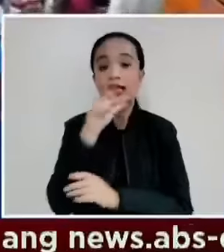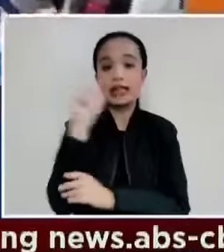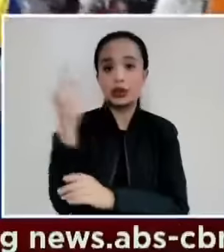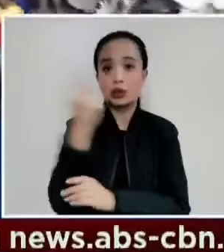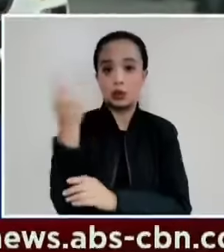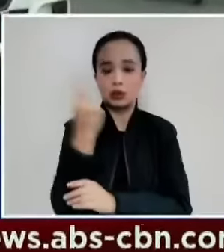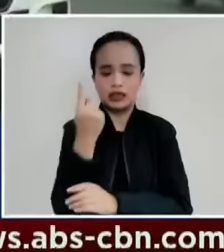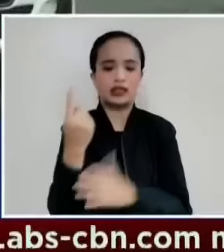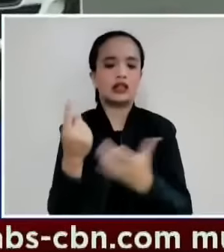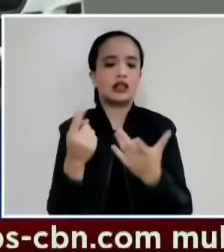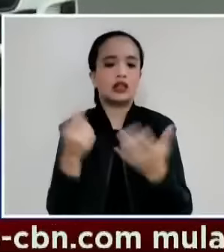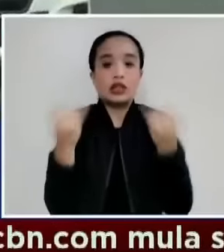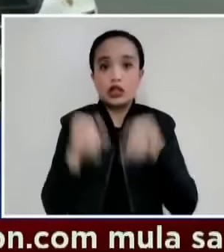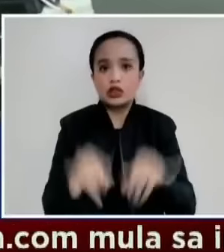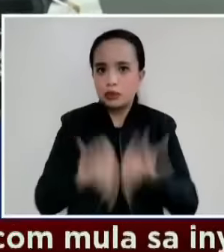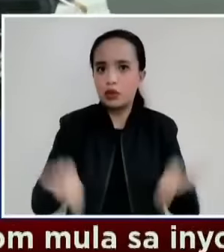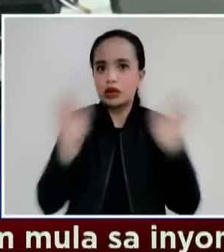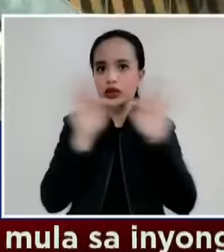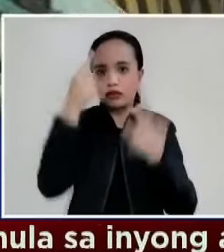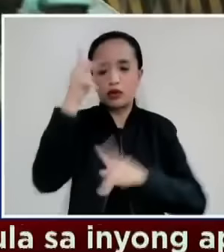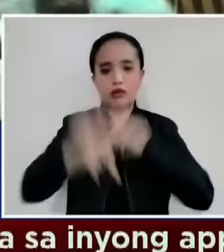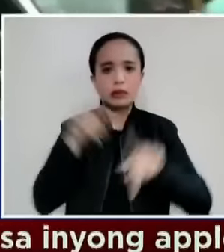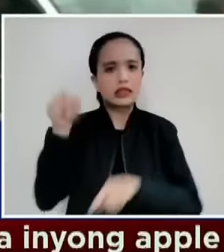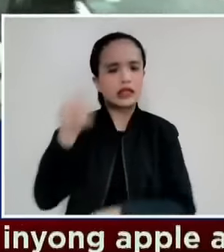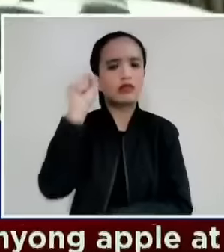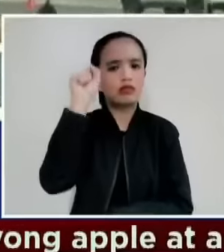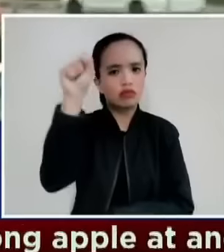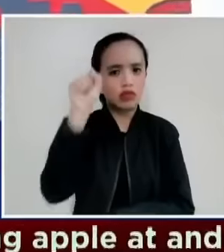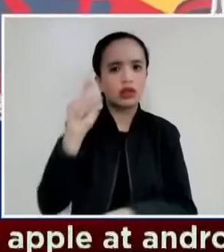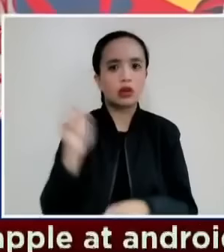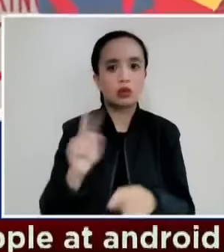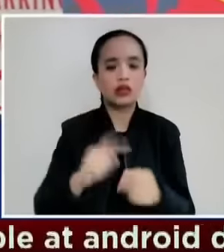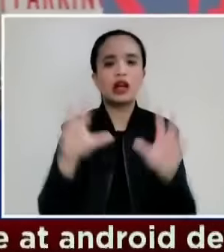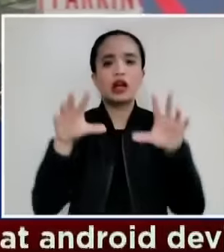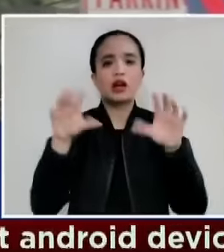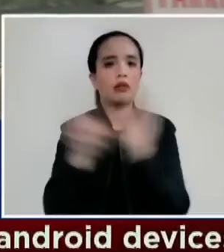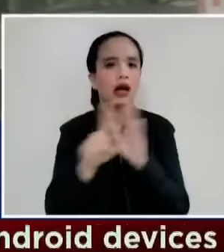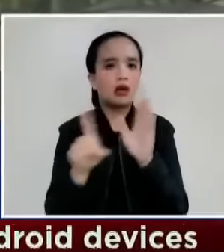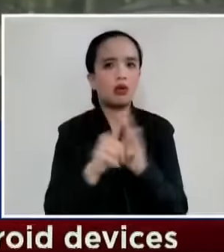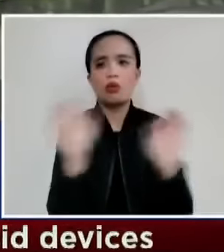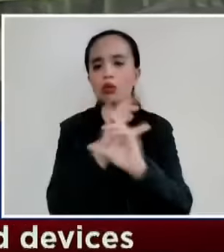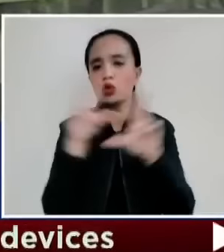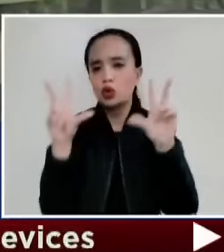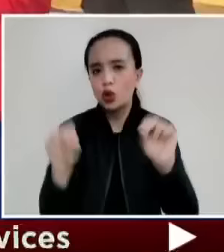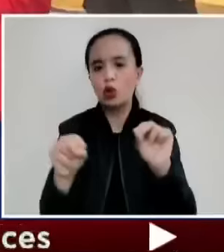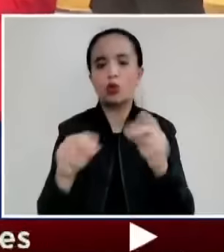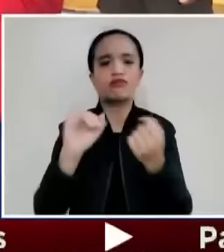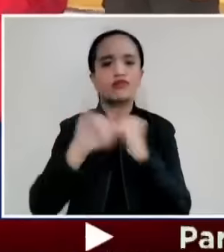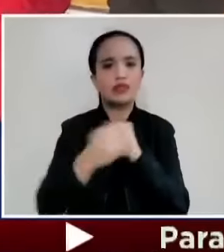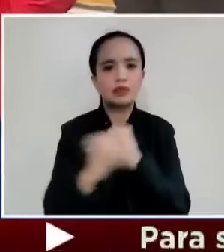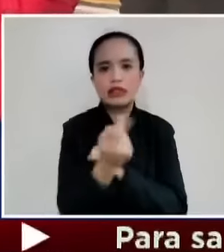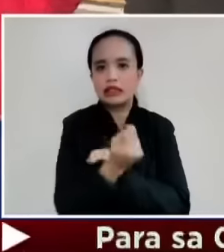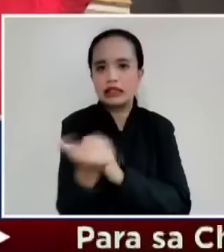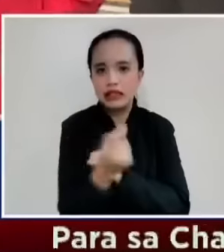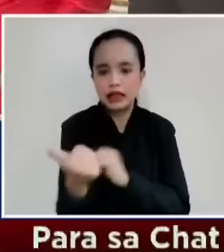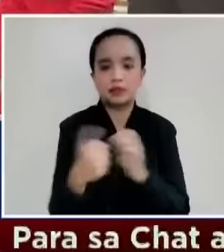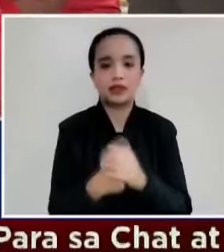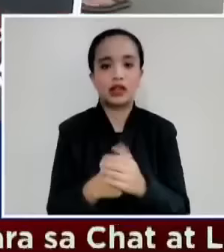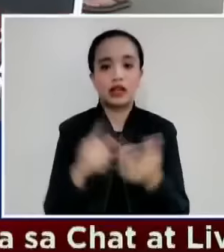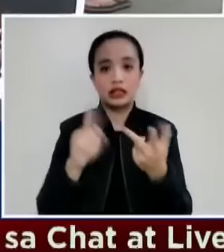mga Pilipino, ipinaglaban din nila ang No to GP phase out, ang soberanya ng Pilipinas sa West Philippine Sea, ang kapakanan